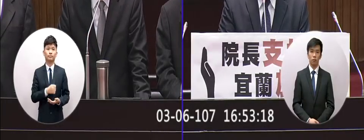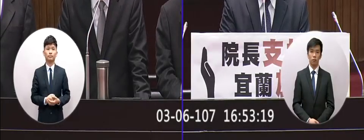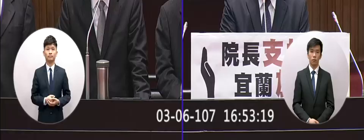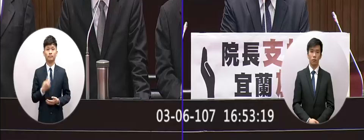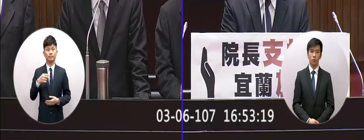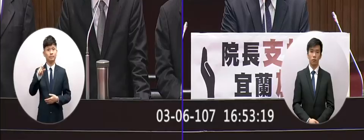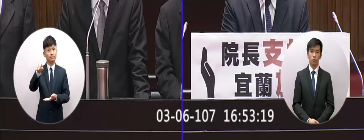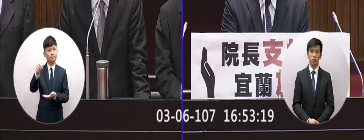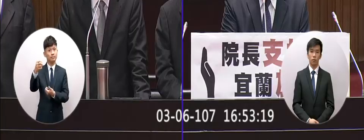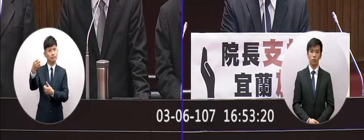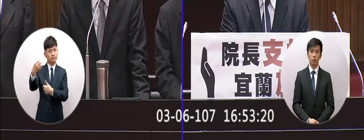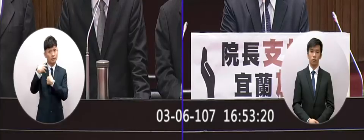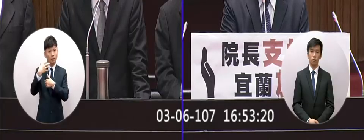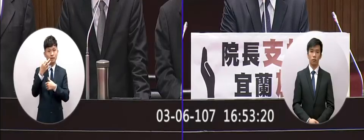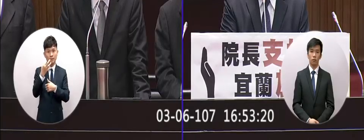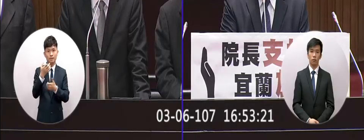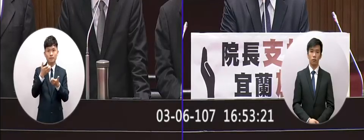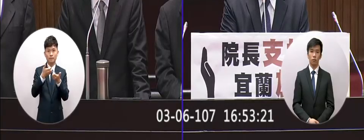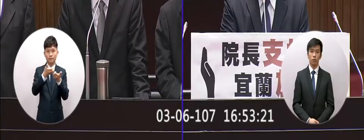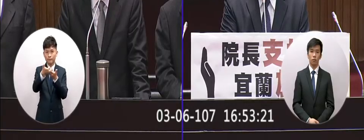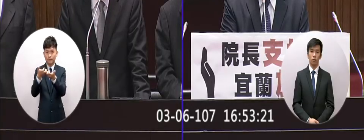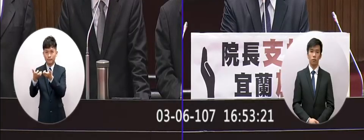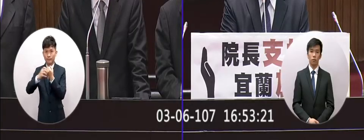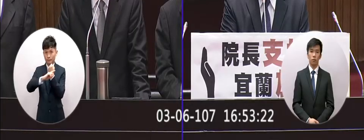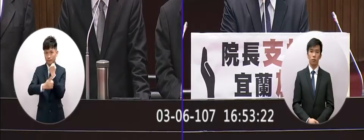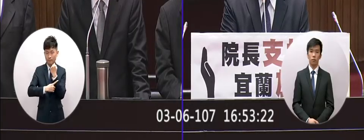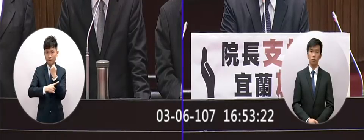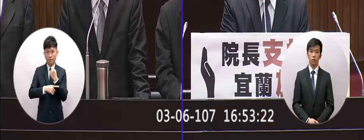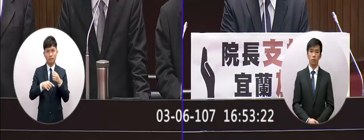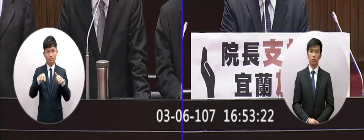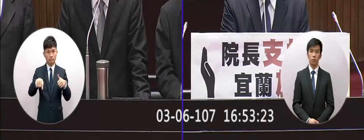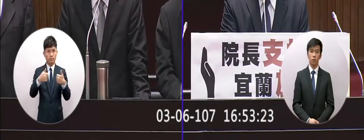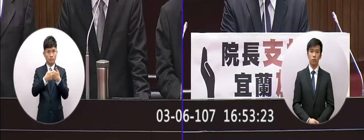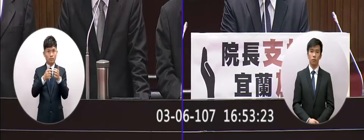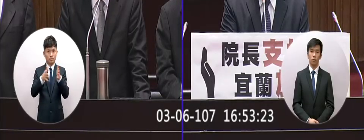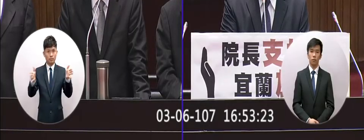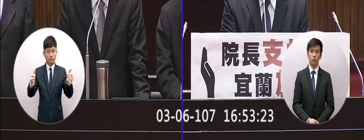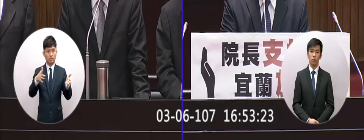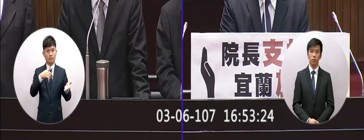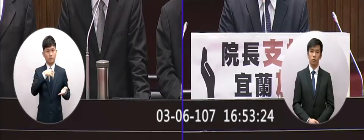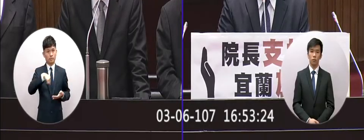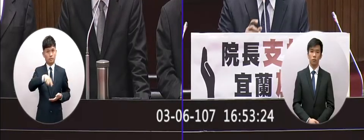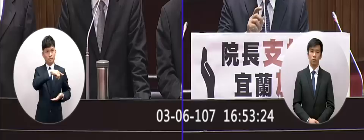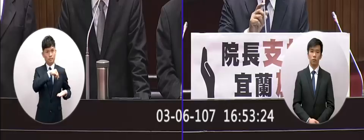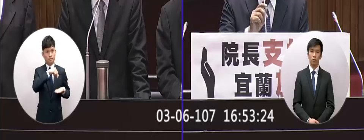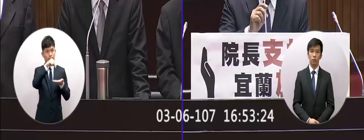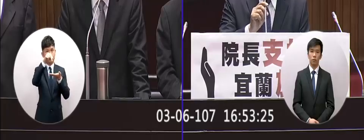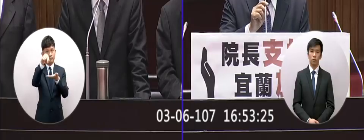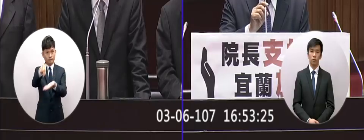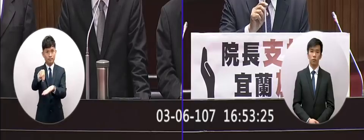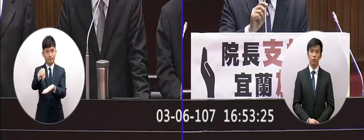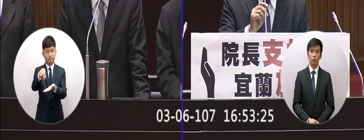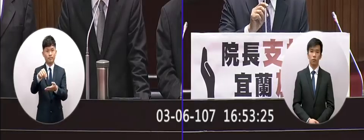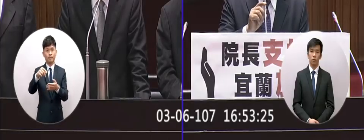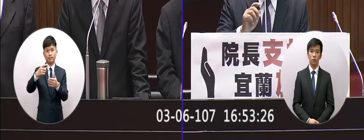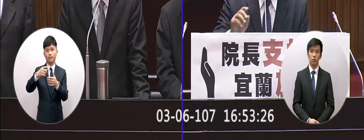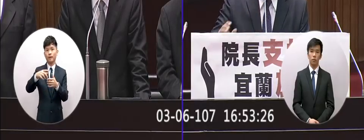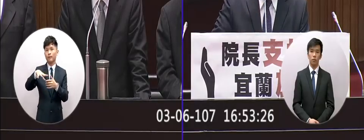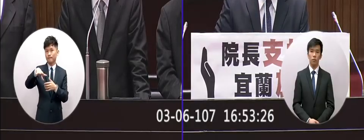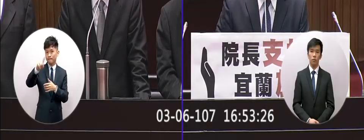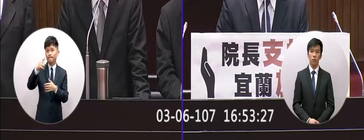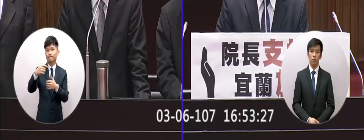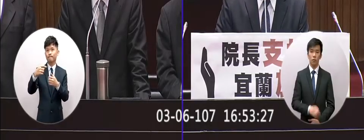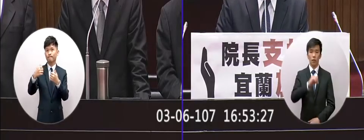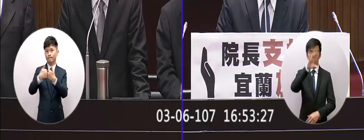于你指教了这个财政收支划分法，我们会在这个会期送过来。也会把它当作优先法案。 我们党团